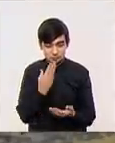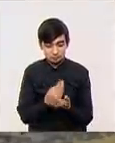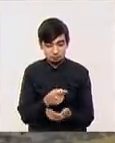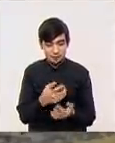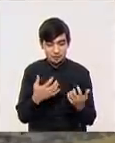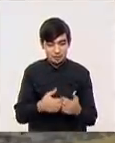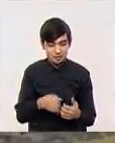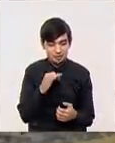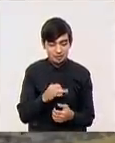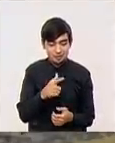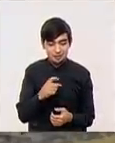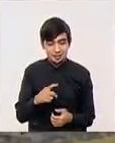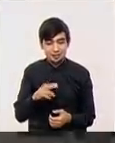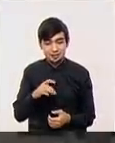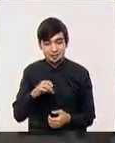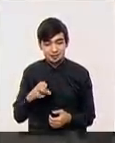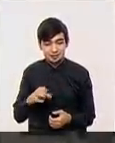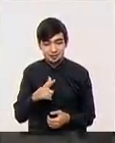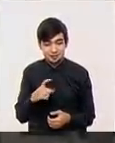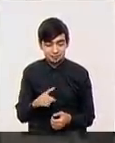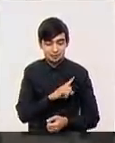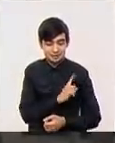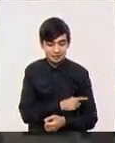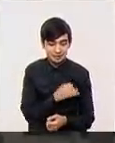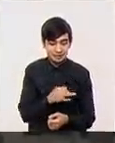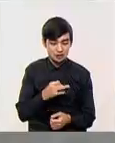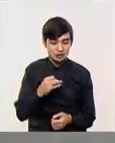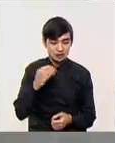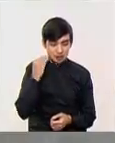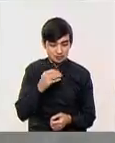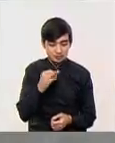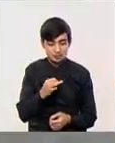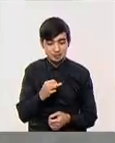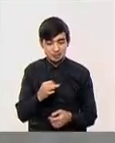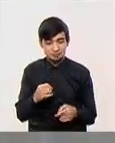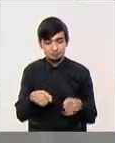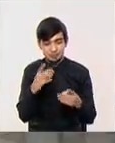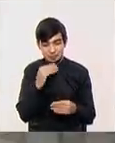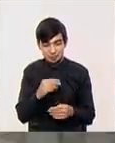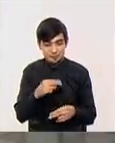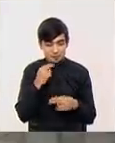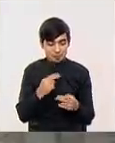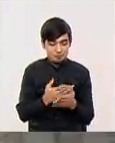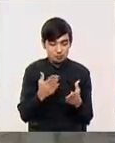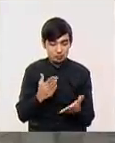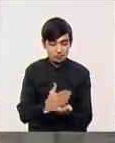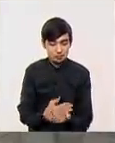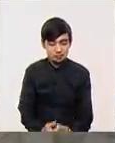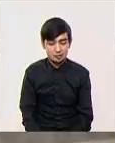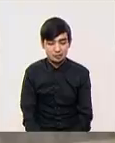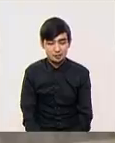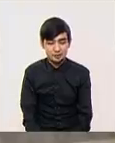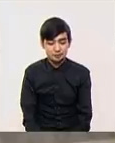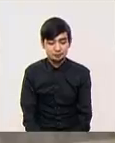еліміздегі өндіріс ошақтарының сенімді, қуатты болуына, бастысы жұмыс сапасының артуына тұрақты мән беріп келеді дейді сала мамандары.